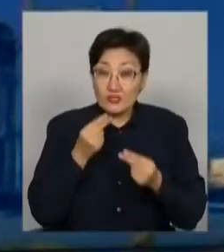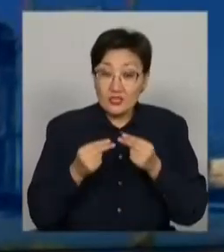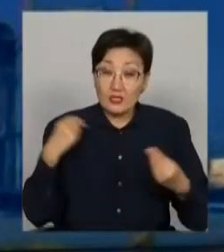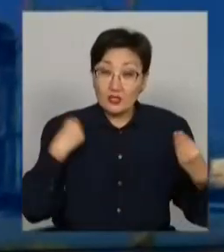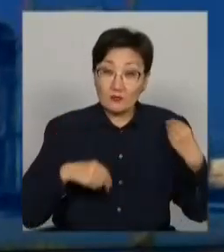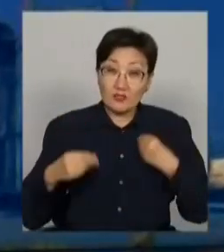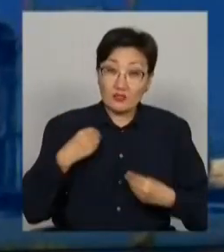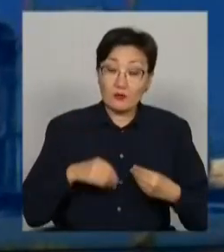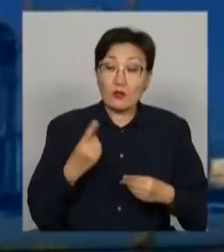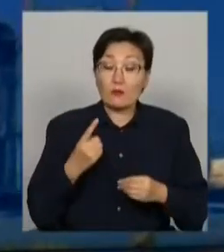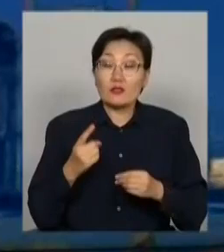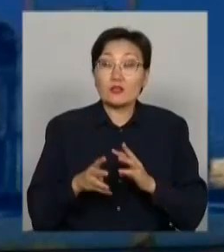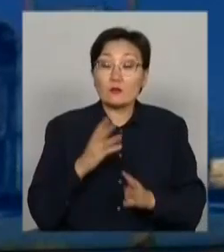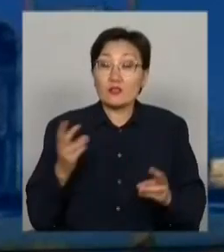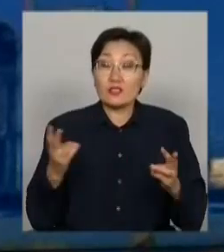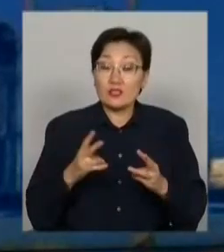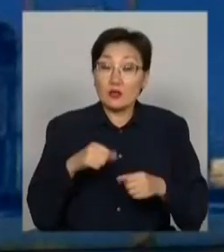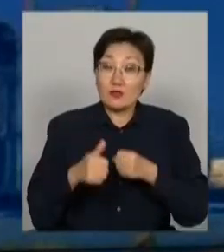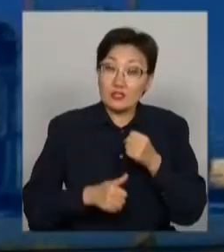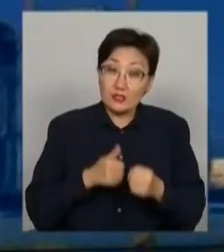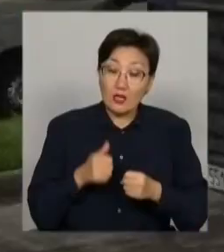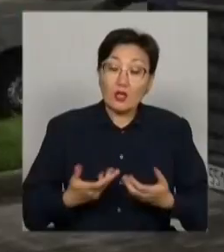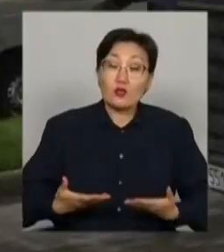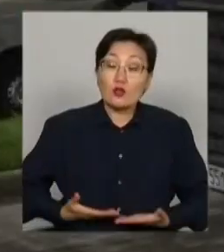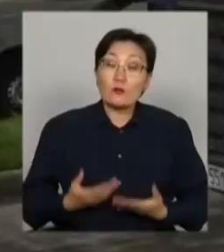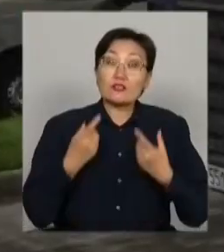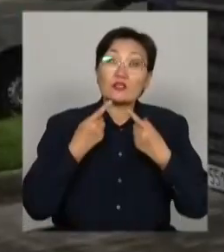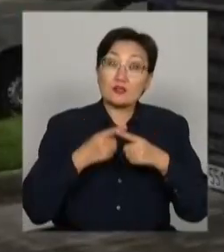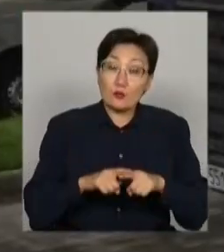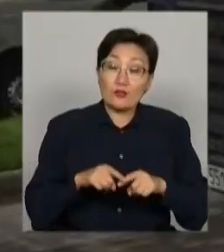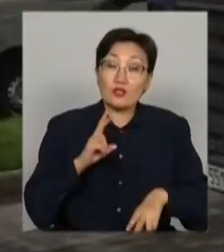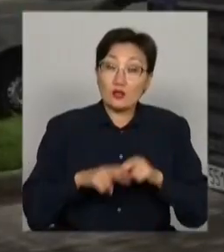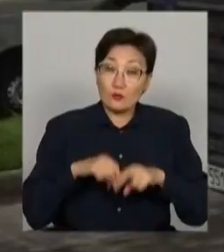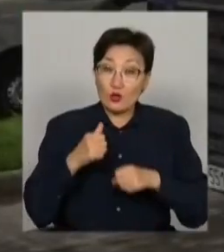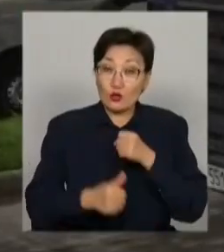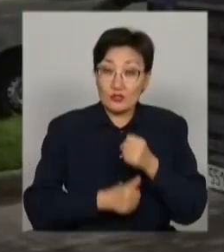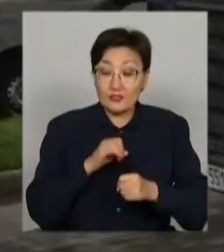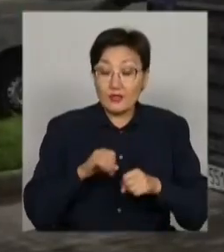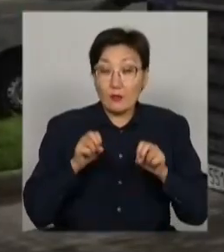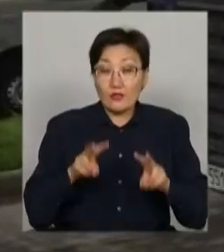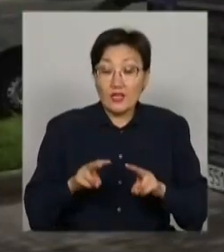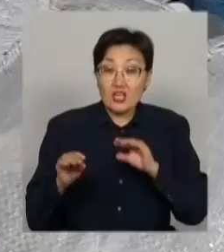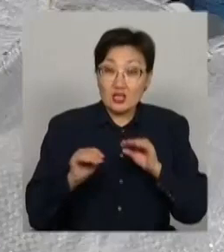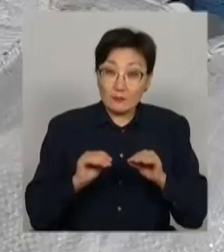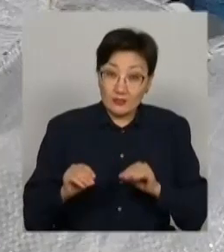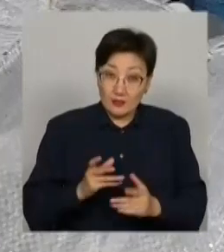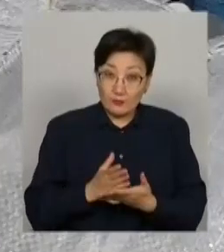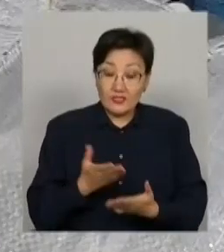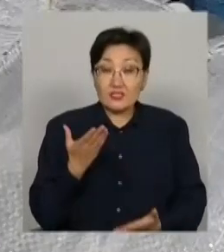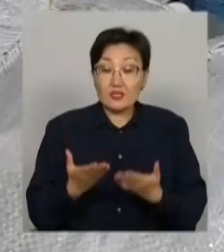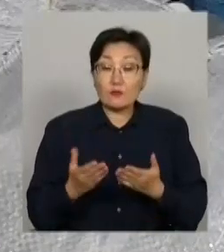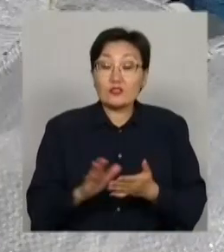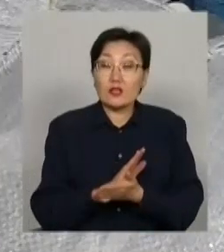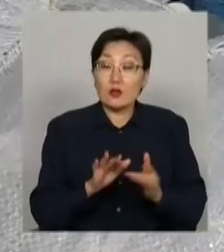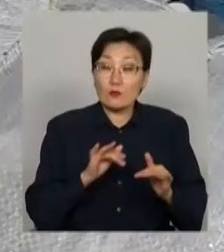киім-кешек, бірінші кезекте қажетті заттар, сондай-ақ тұрмыстық техника, құрылыс материалдары және арнайы жабдықтар бар. Игі іске